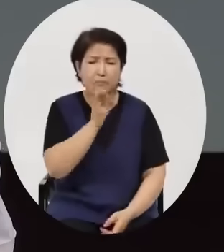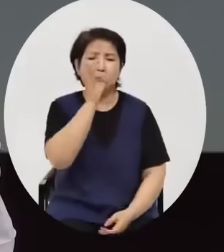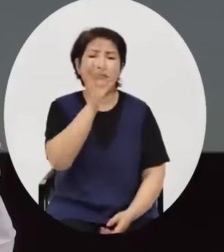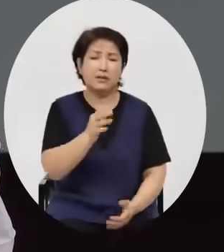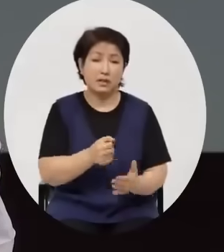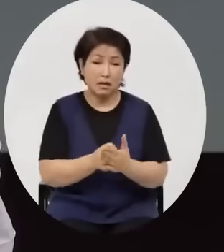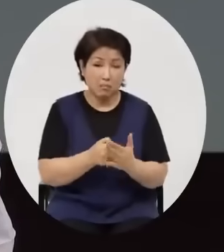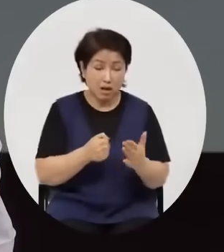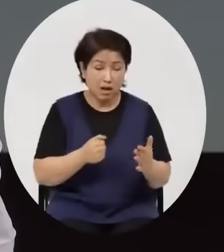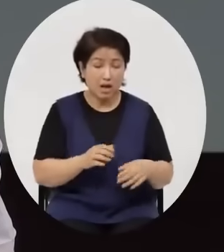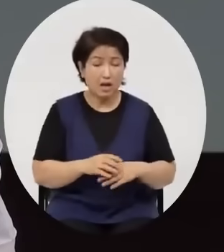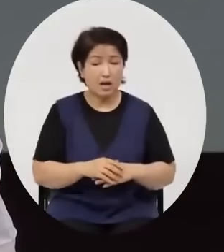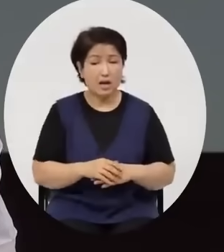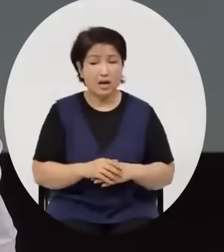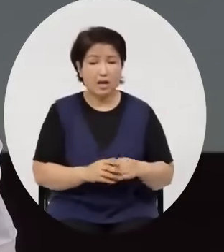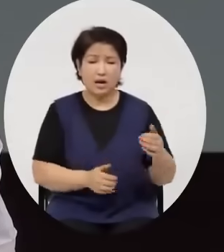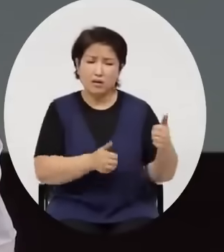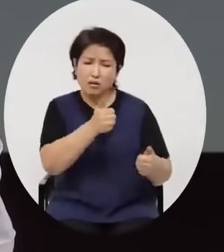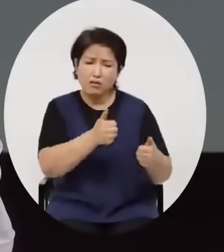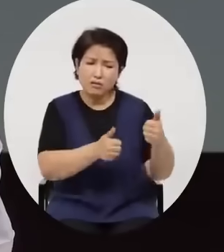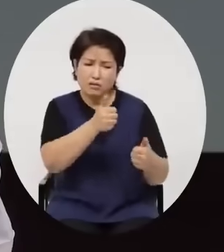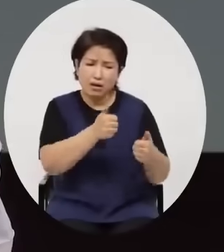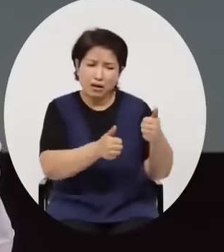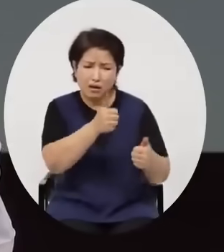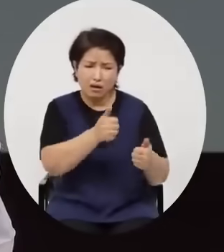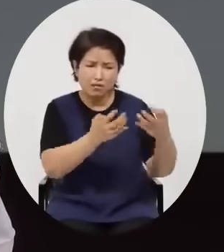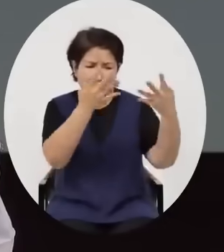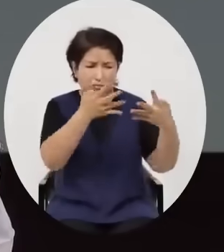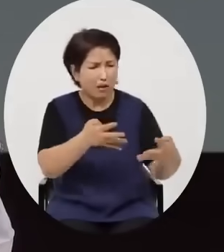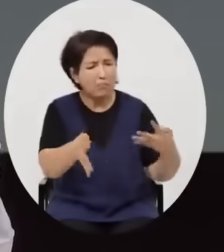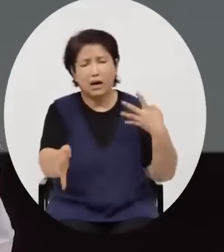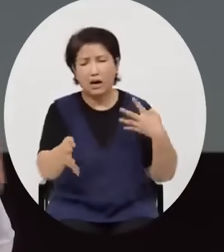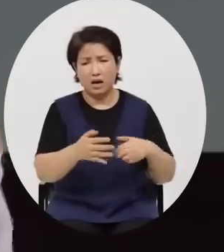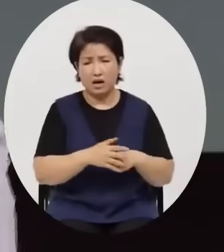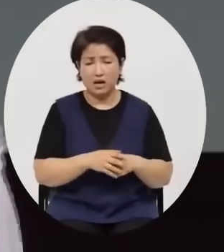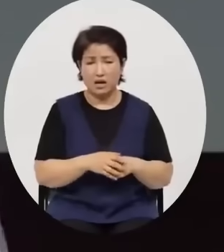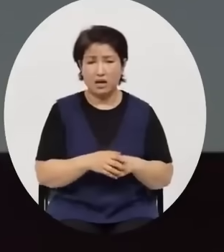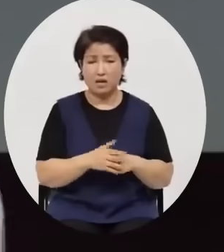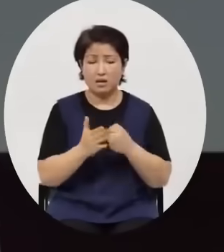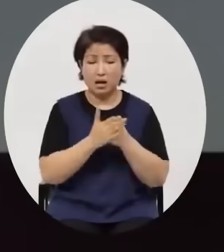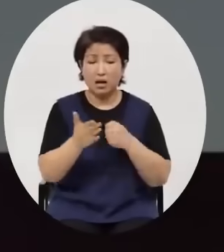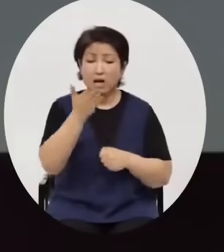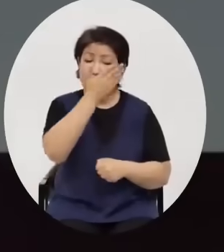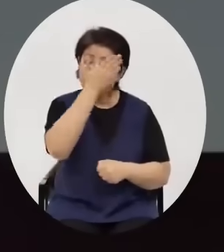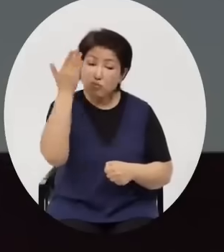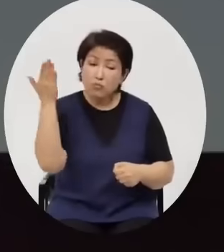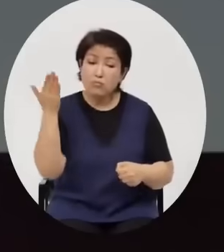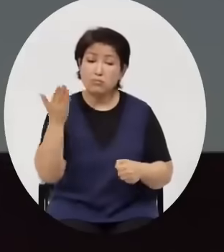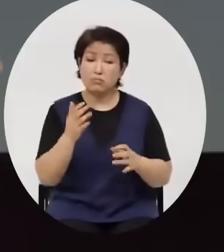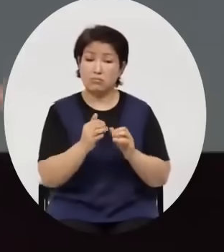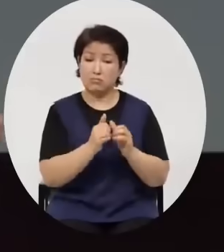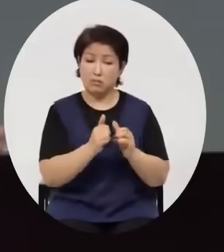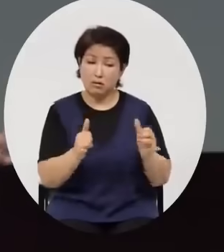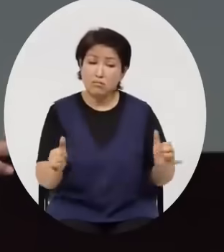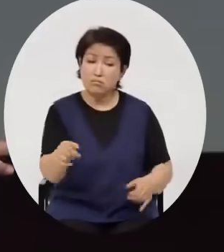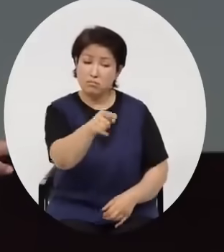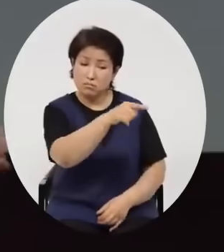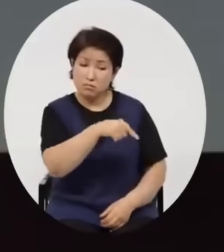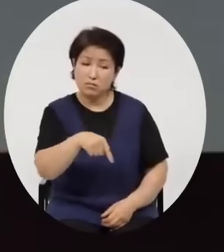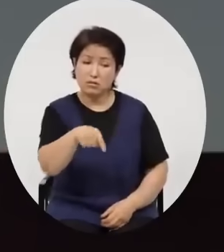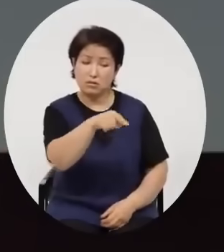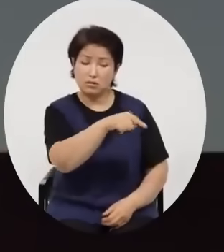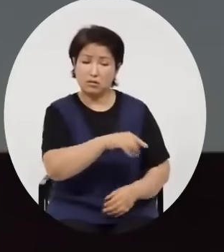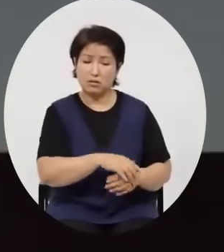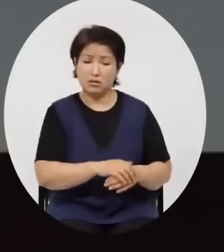그러니까 그거는 경쟁할 걸 경쟁을 해야지. 그러니까 젊은이들이